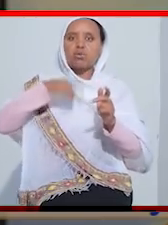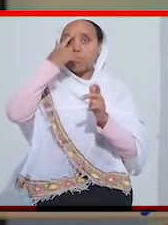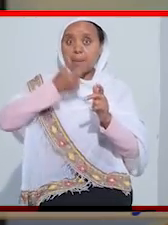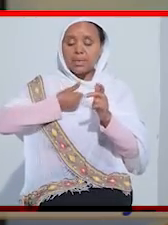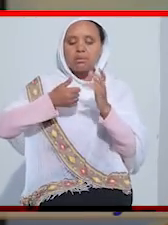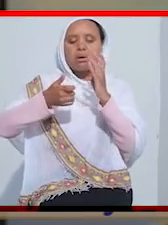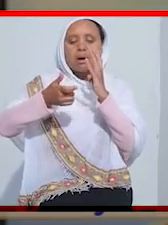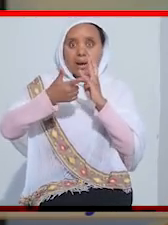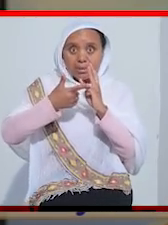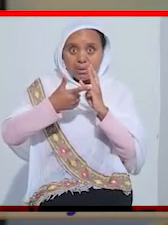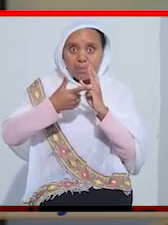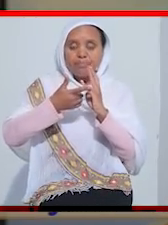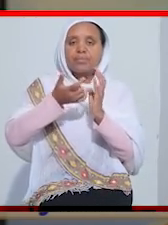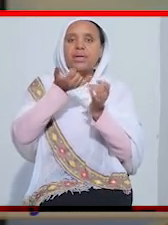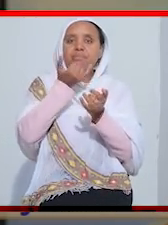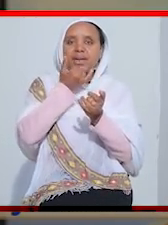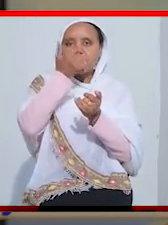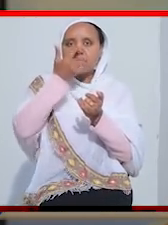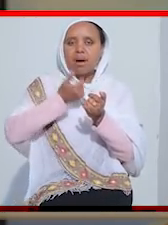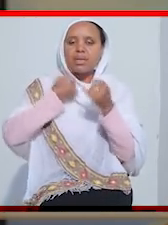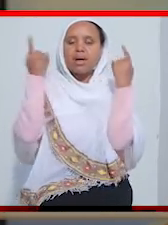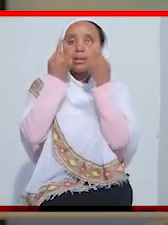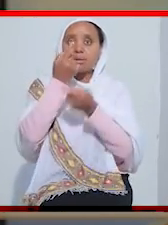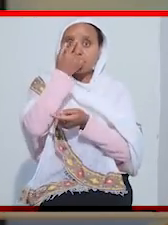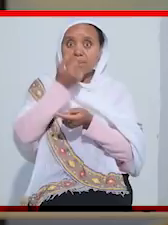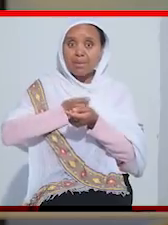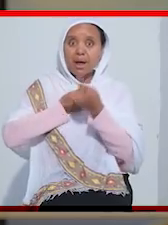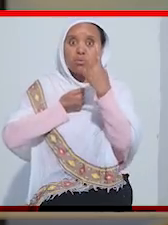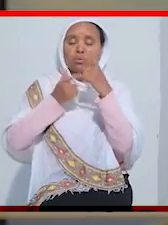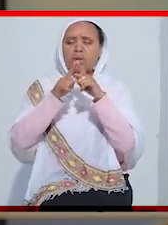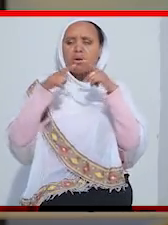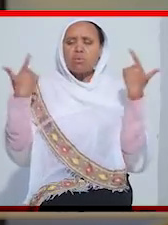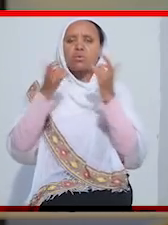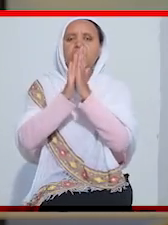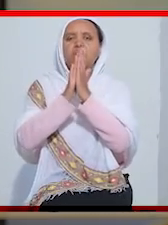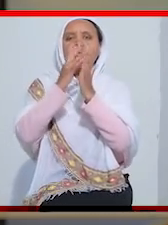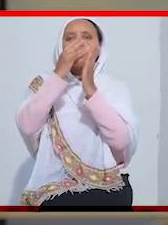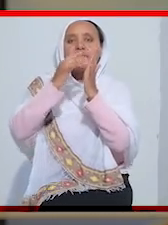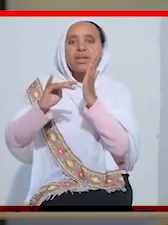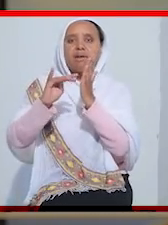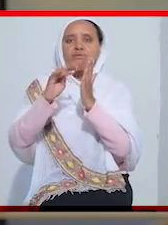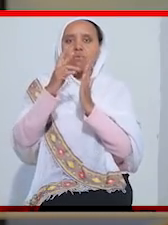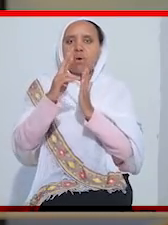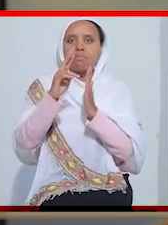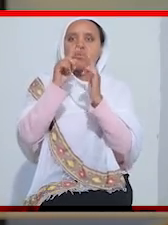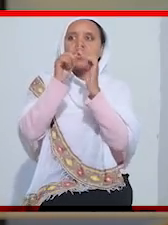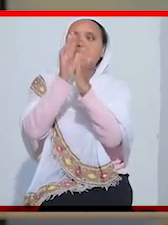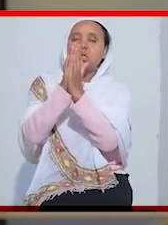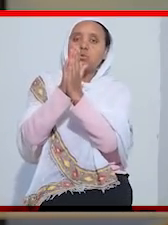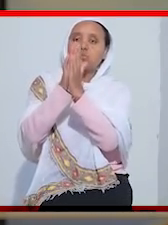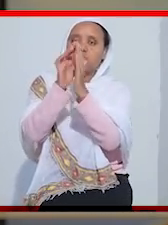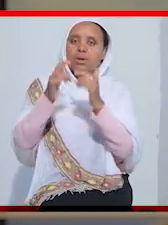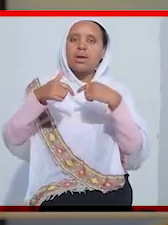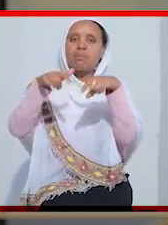ሶስተኛ ጌትነቱን ማመን አራተኛው በደልን ማመን ኃጢያትን ማመን አንዱ ትልቁ የጸሎት ምዕራፍ ወይም ደግሞ